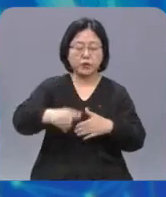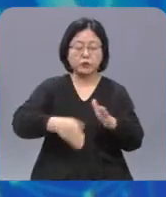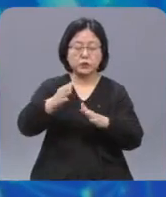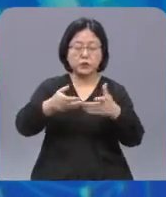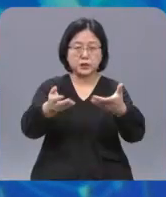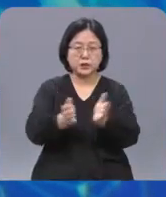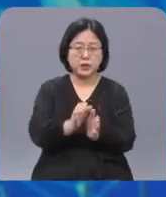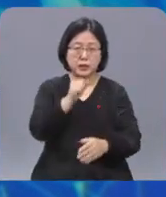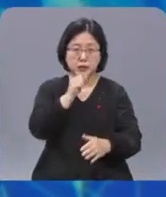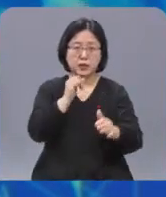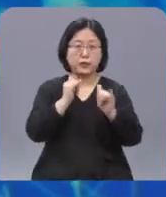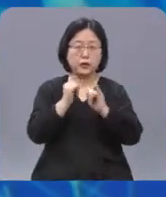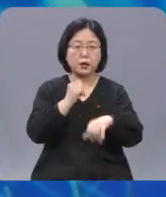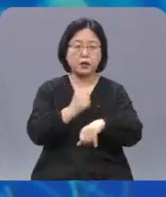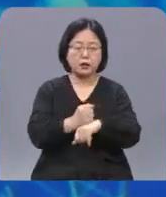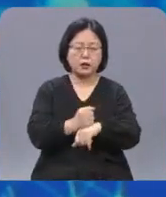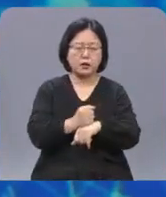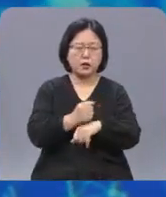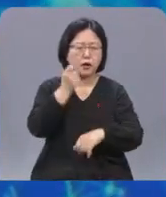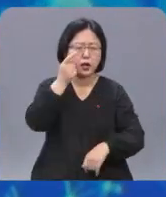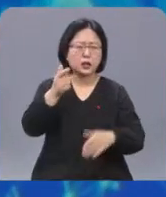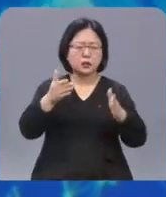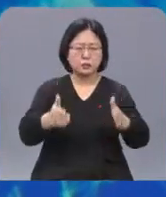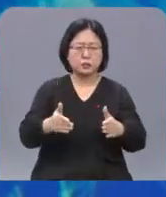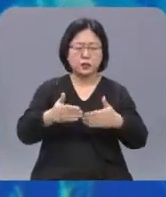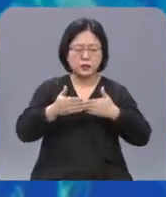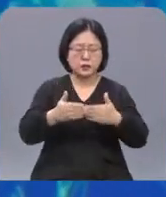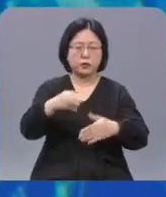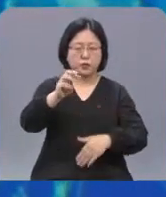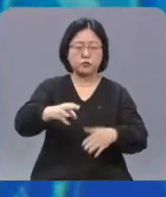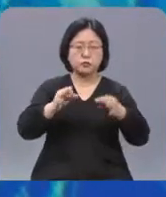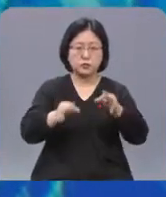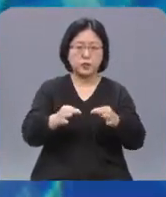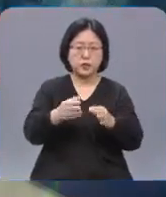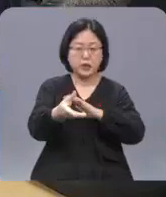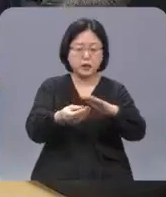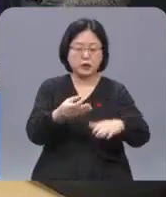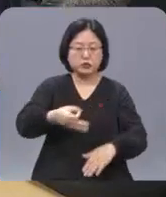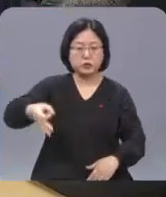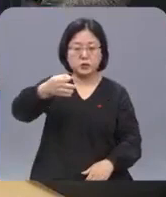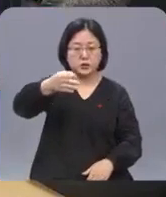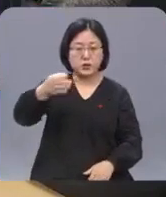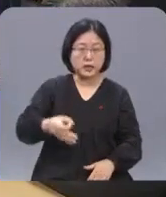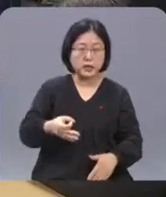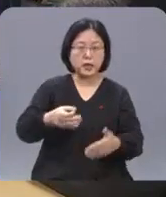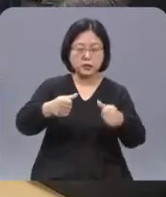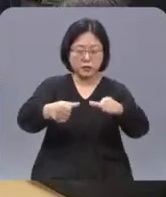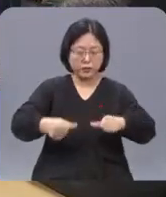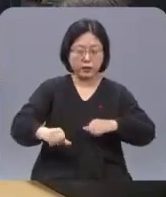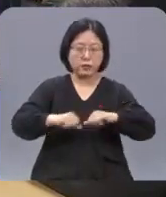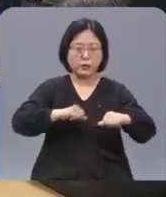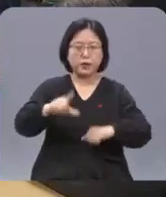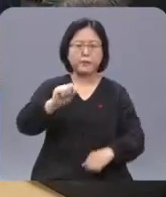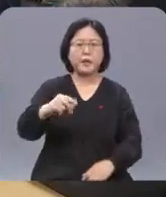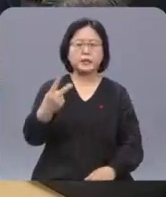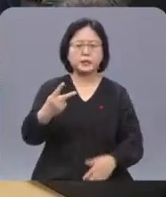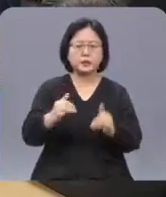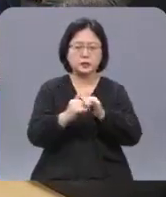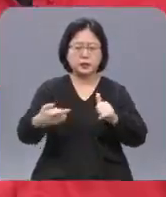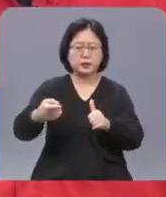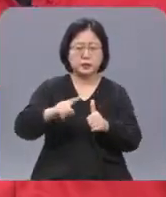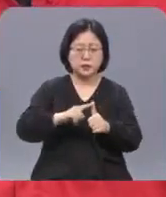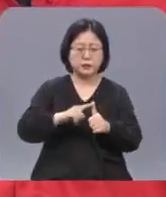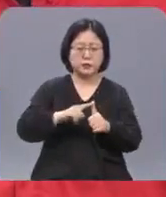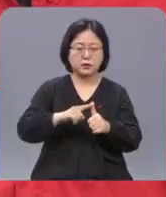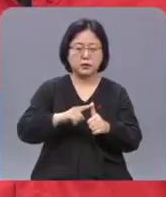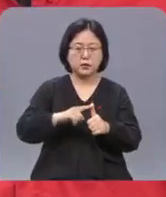광주시당은 기자회견을 열고 약 한 달 동안 진행한 광주은행 대출금리 인하 요구서명운동에 12,000여 명이